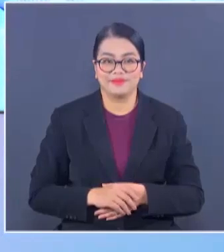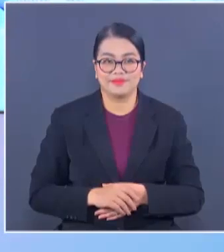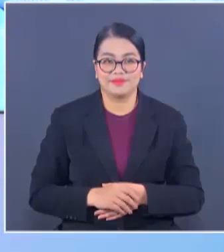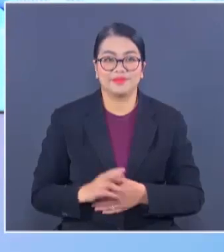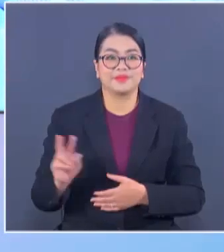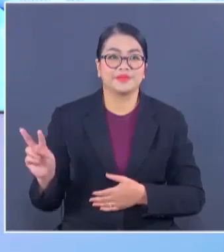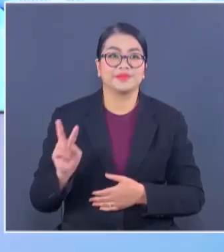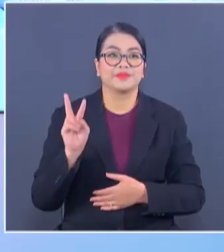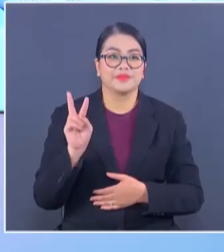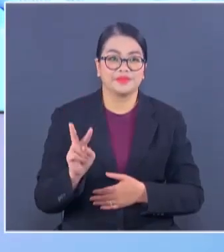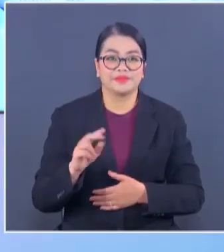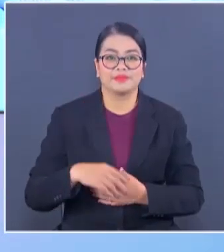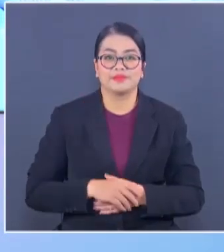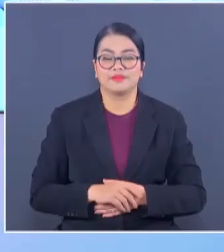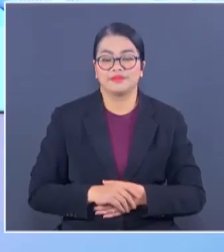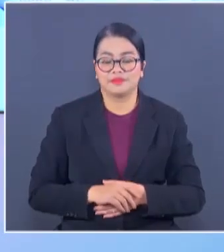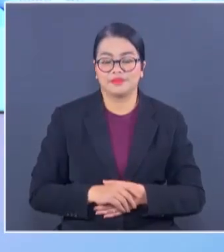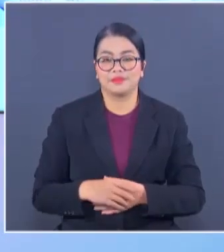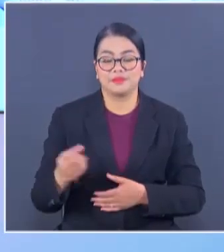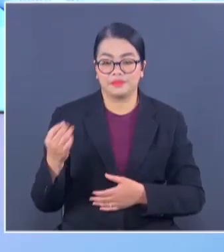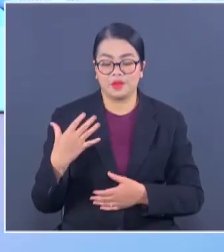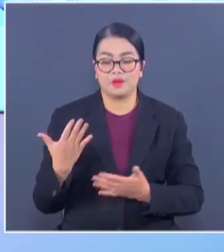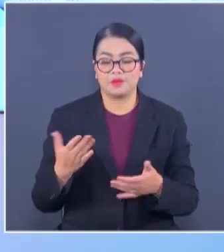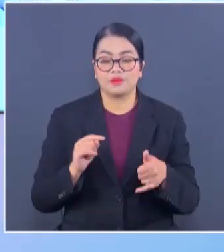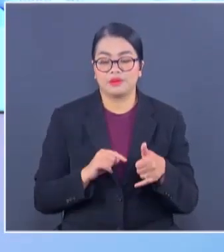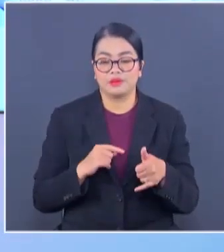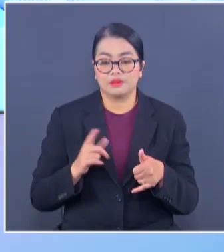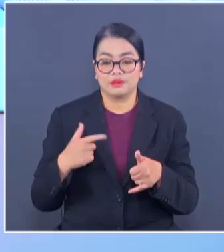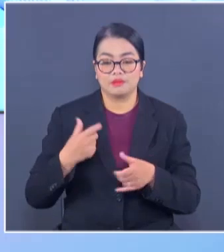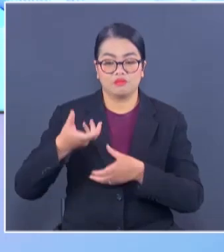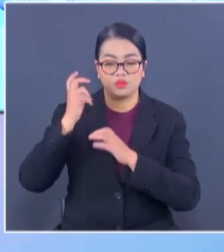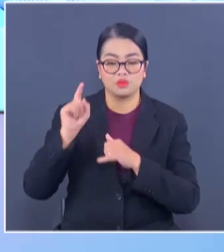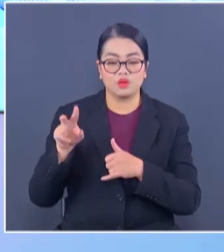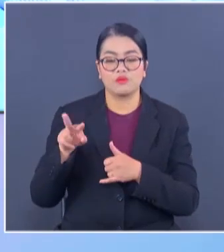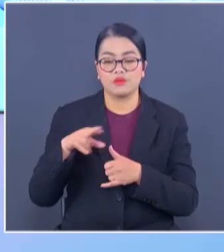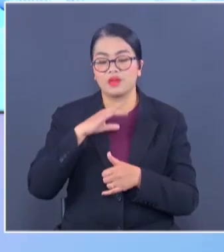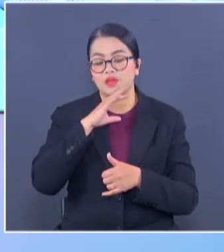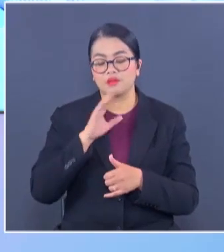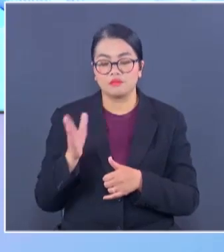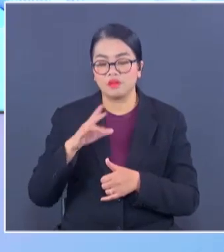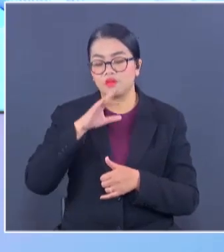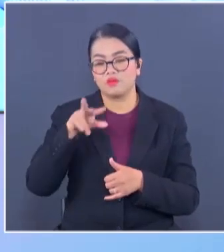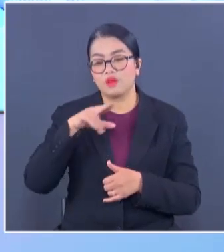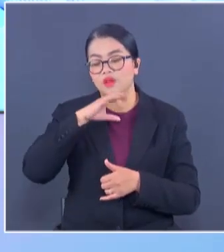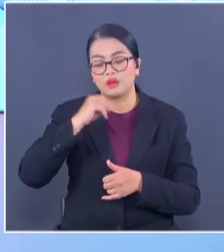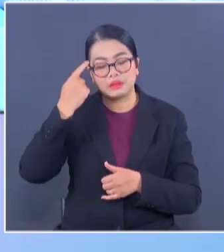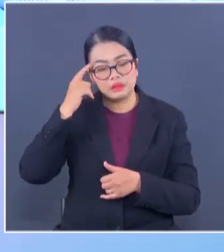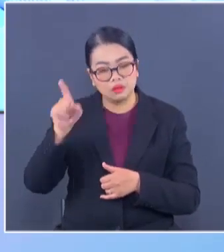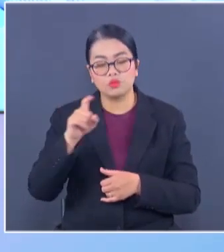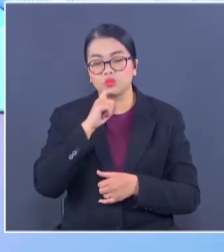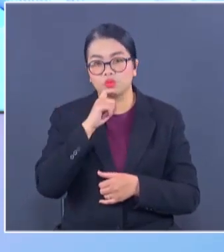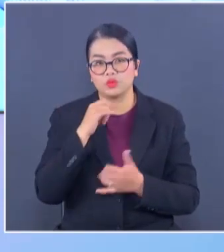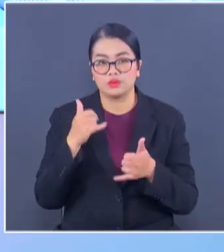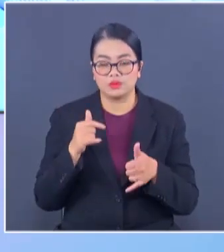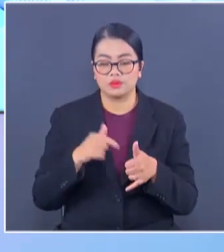คราวนี้ไปที่หนุ่มนิกกี้นัชชัตนะคะที่เจ้าตัวก็พูดชัดเลยค่ะว่ายัง move on จากอดีตแฟนสาวอย่างก้อยอรัชพรไม่ได้นะคะจนทำเอาเ